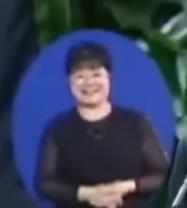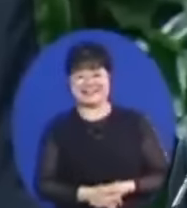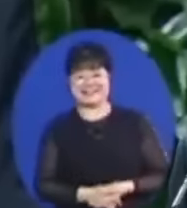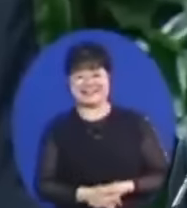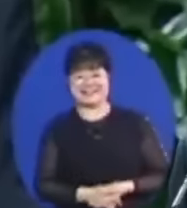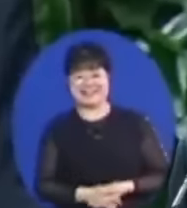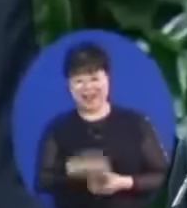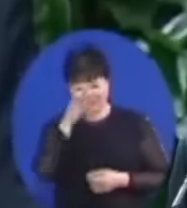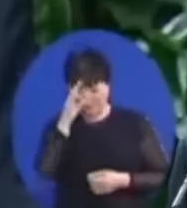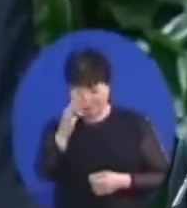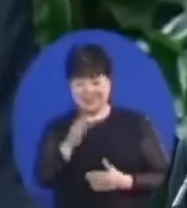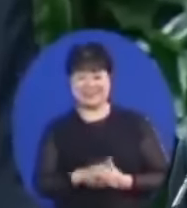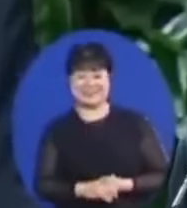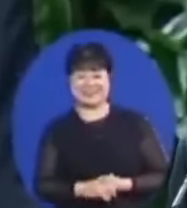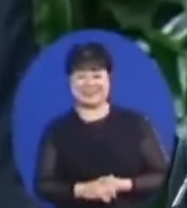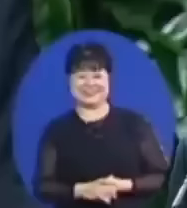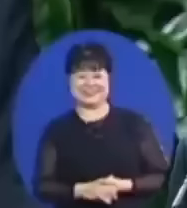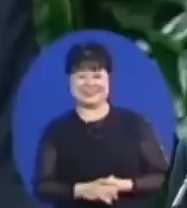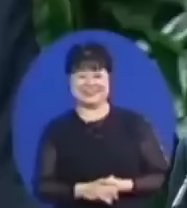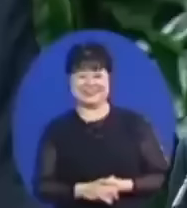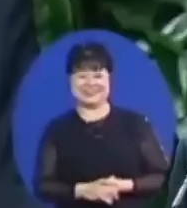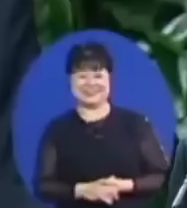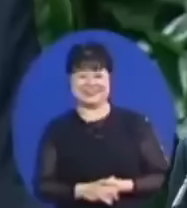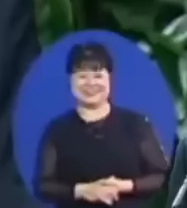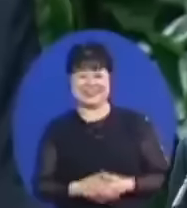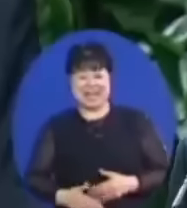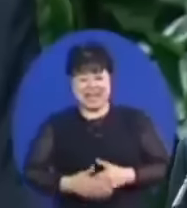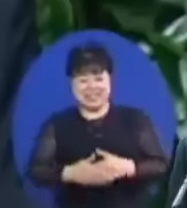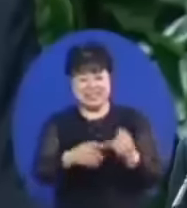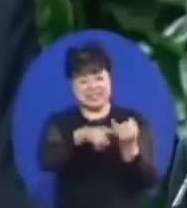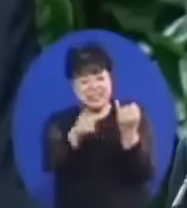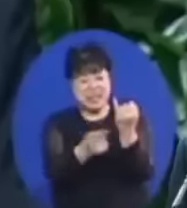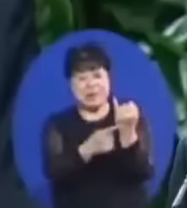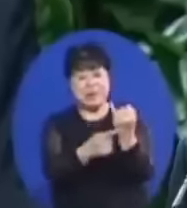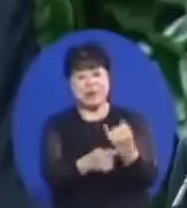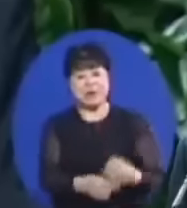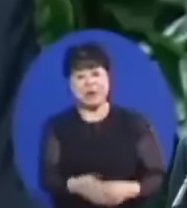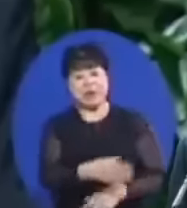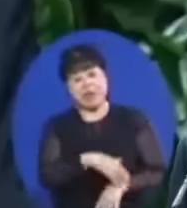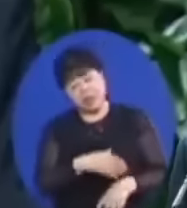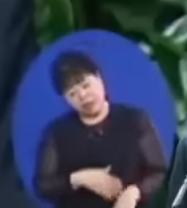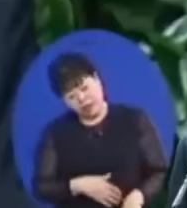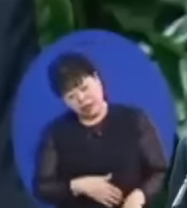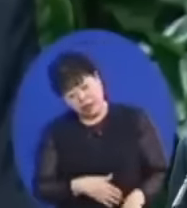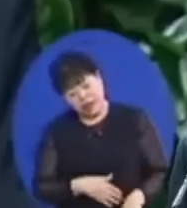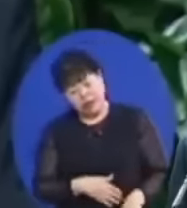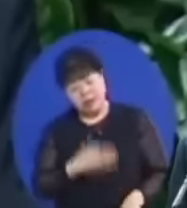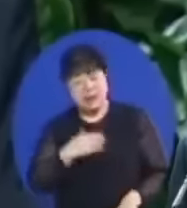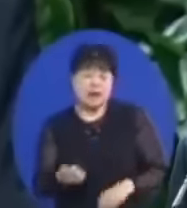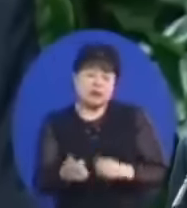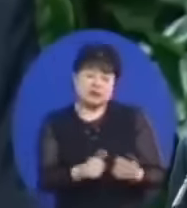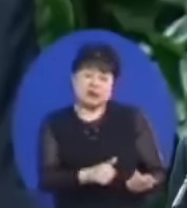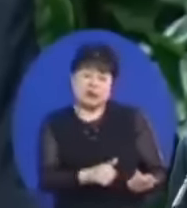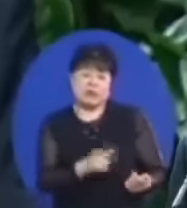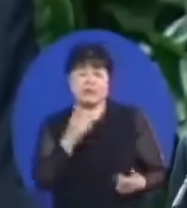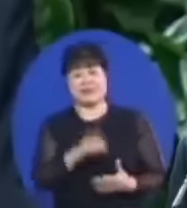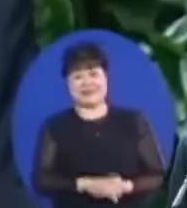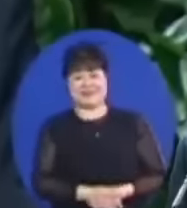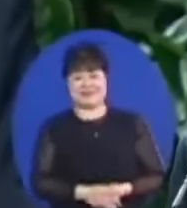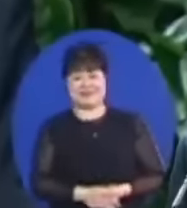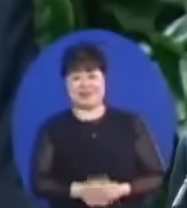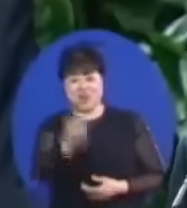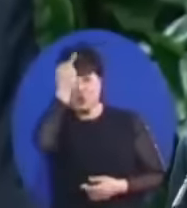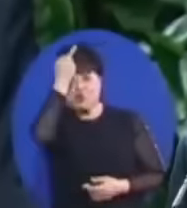그런데 보니까 우리 산모가 더 이상 힘을 못 쓰겠어요. 나는 이제 죽습니다. 그러니까